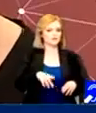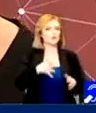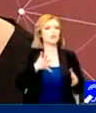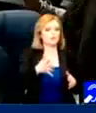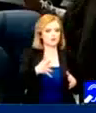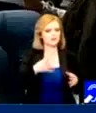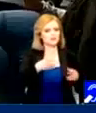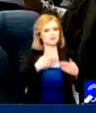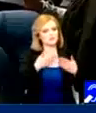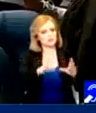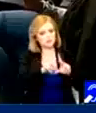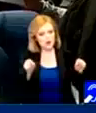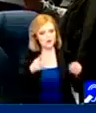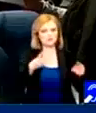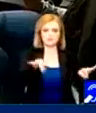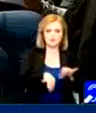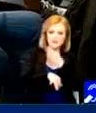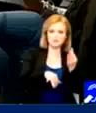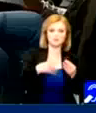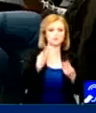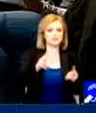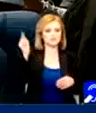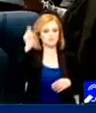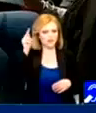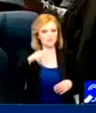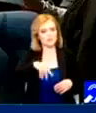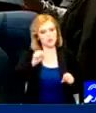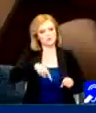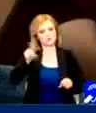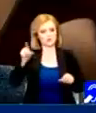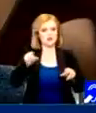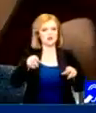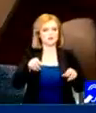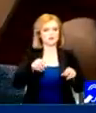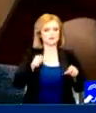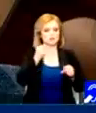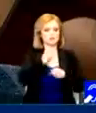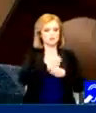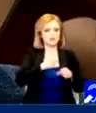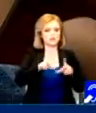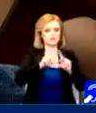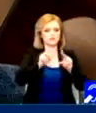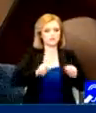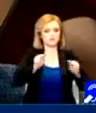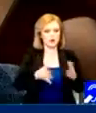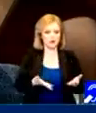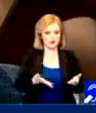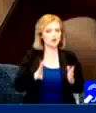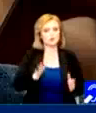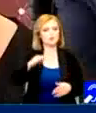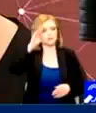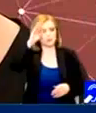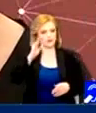să mărite, să fac copii și... Ok, pe azi duc să lucrez învățătoare. Ce ar trebui să fac în IT? IT greu, IT pentru băieți, în alta,